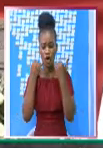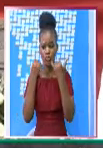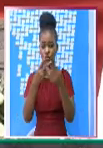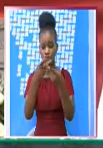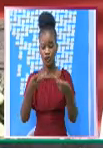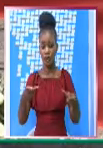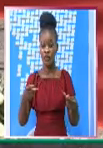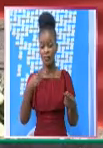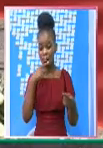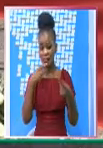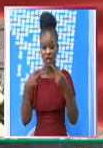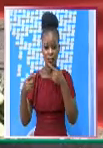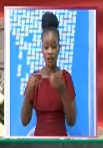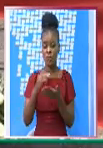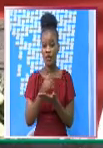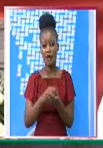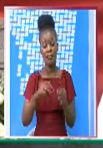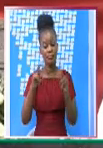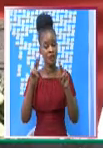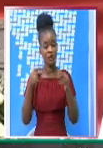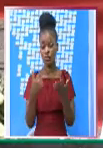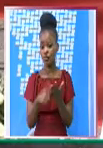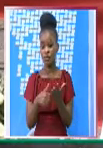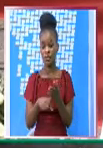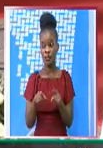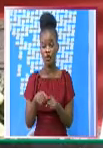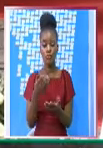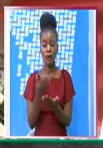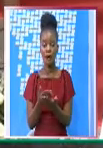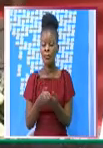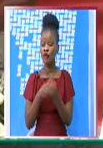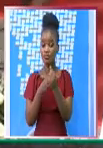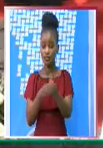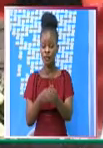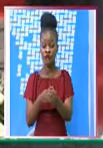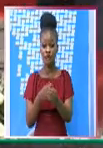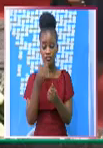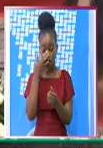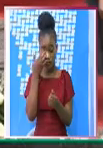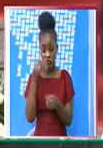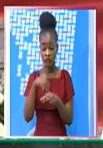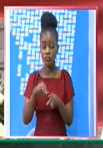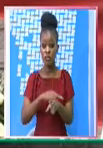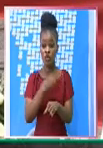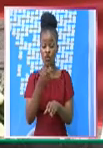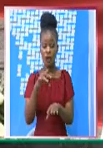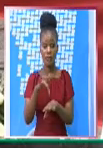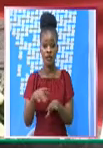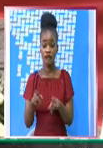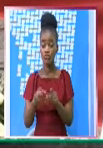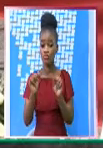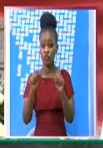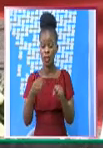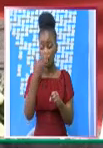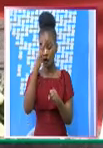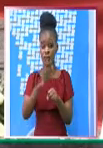emirembe n'okuteeseganya waleme kubeerawo obuzibu bwonna nsaba abakulembeze na buli stakeholder ali mu nsonga eno okulaba nti decisions